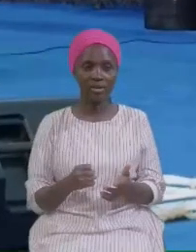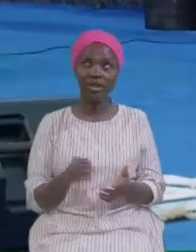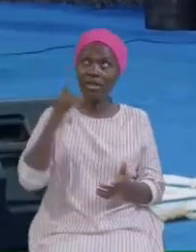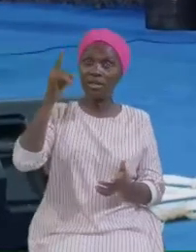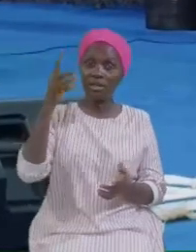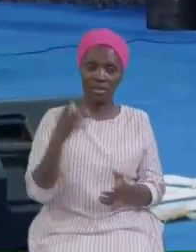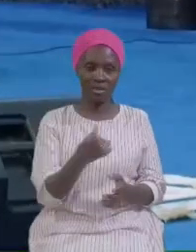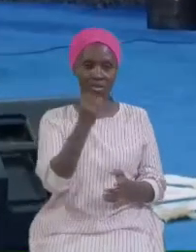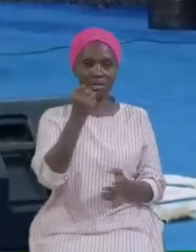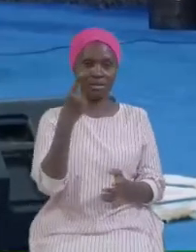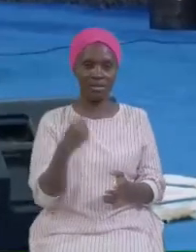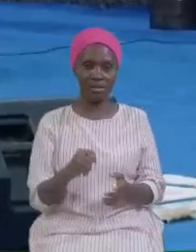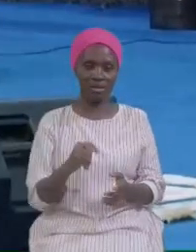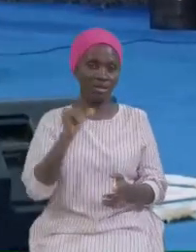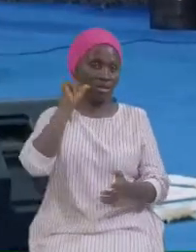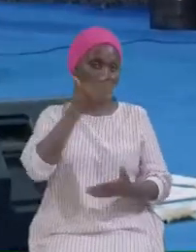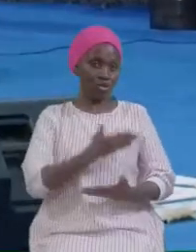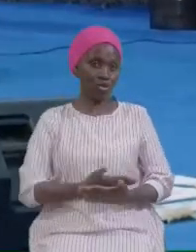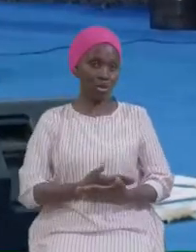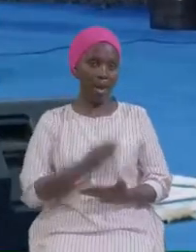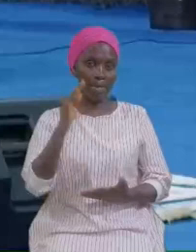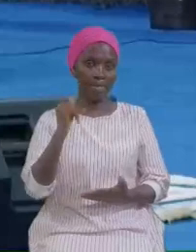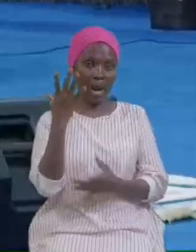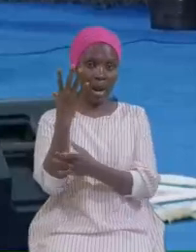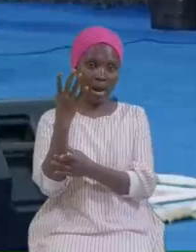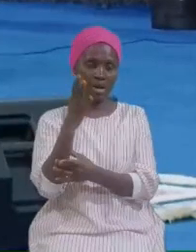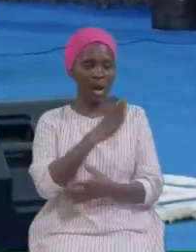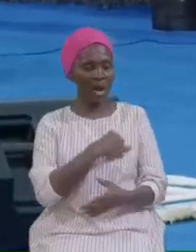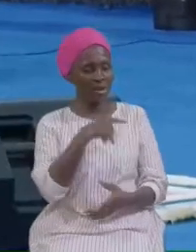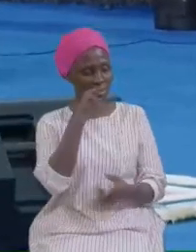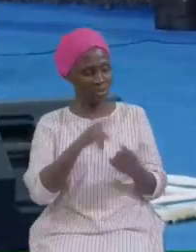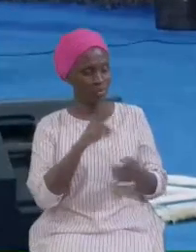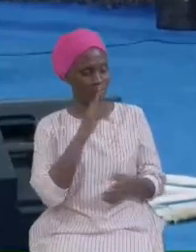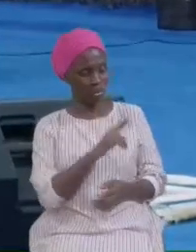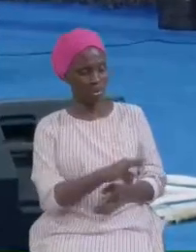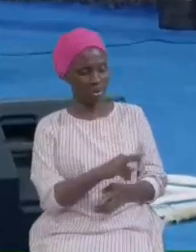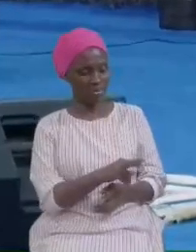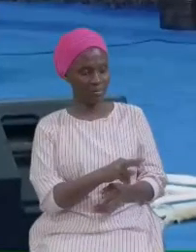verset 41, il a saisi par la main et lui dit,